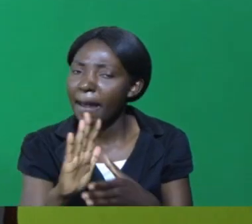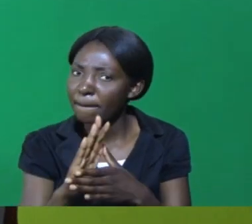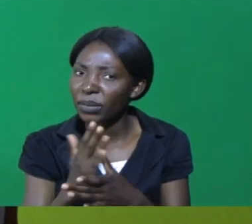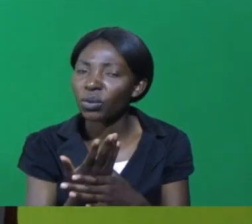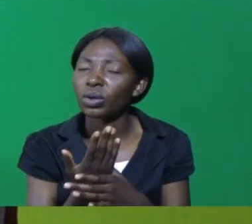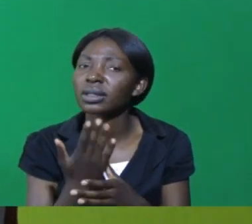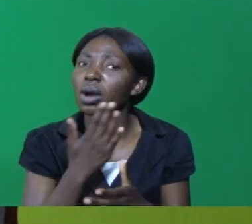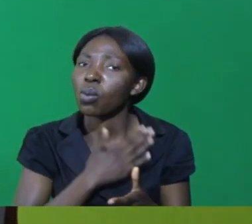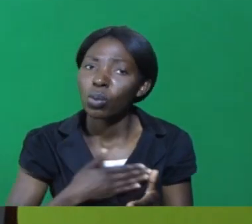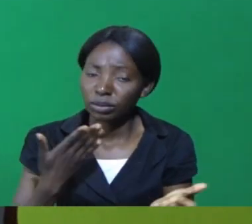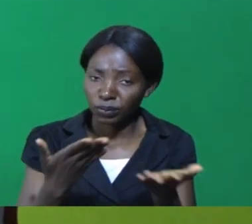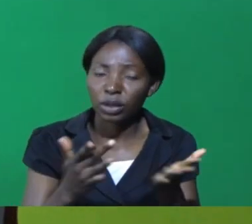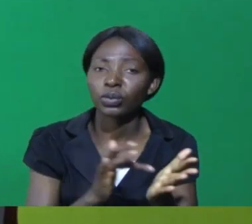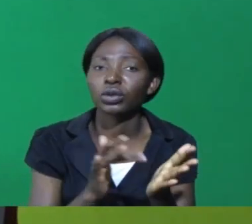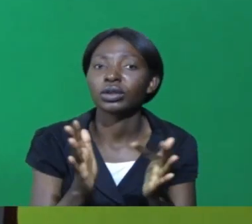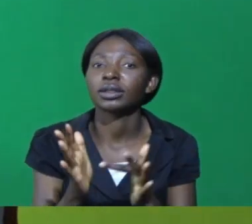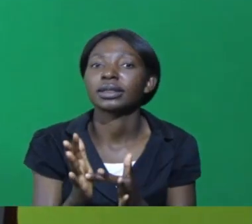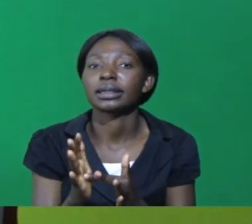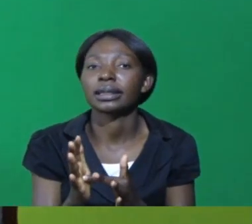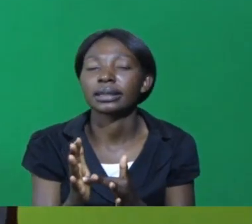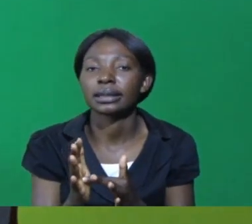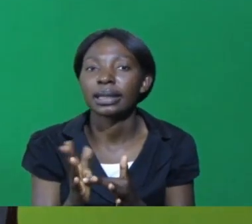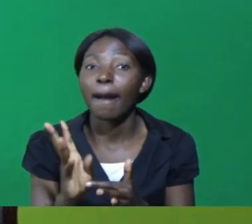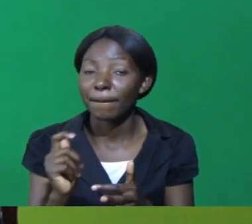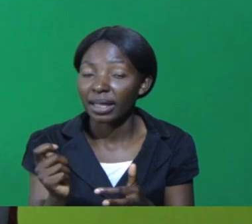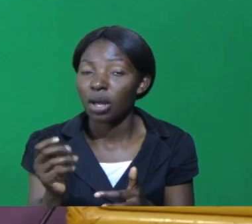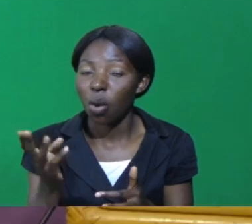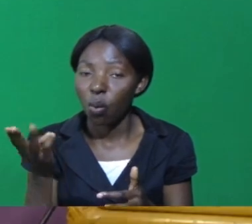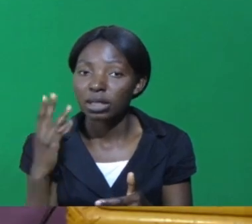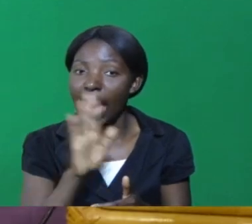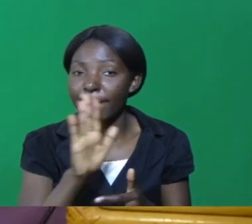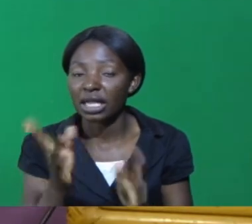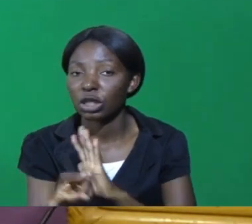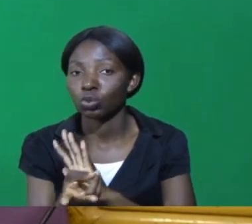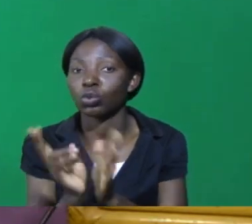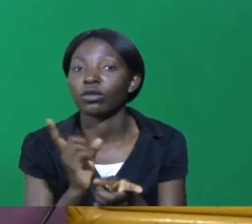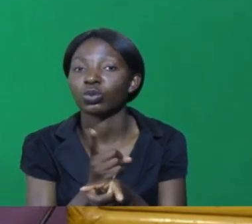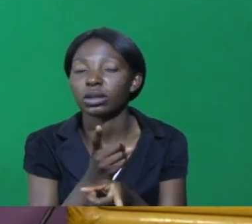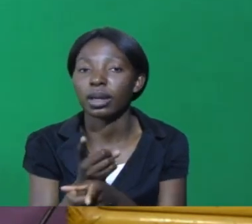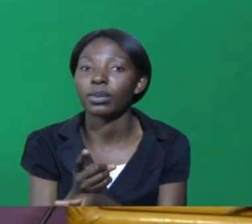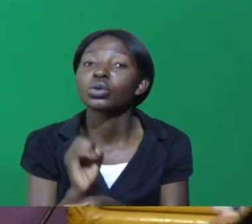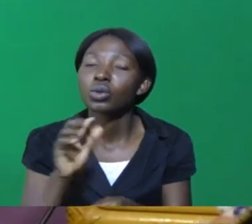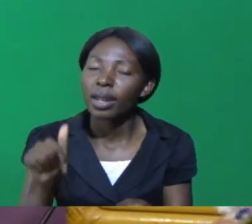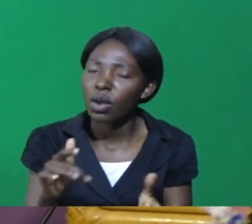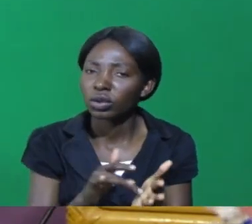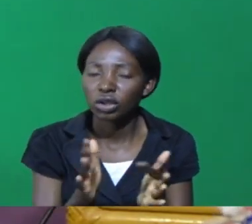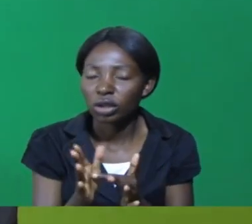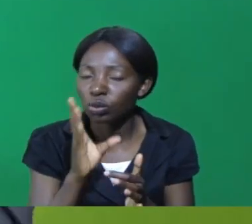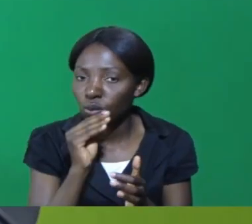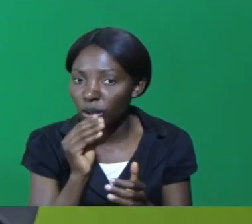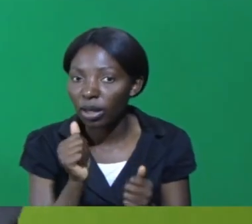nokuti ndiye waizomupandukira, waiva mumwe wavane 12. Ari kutaura futi nevadzidzi. Alright.